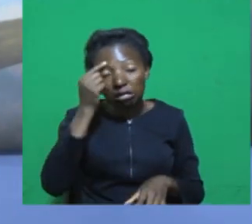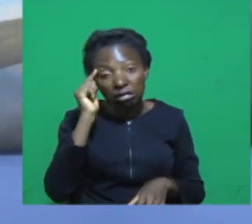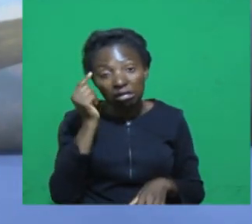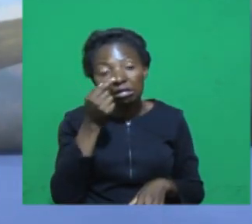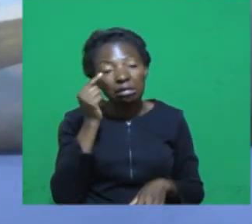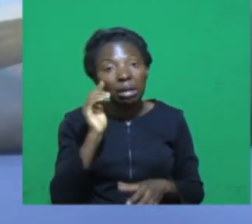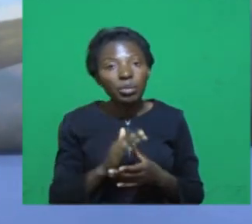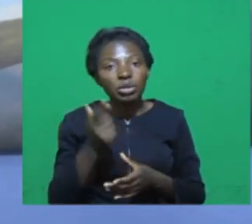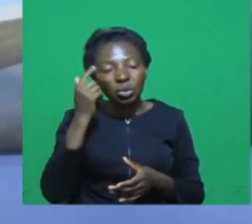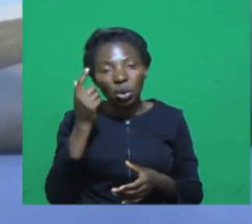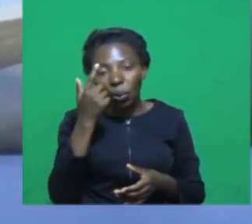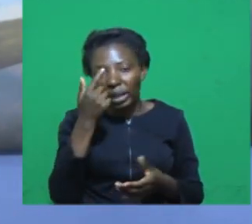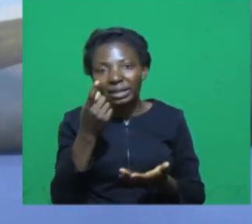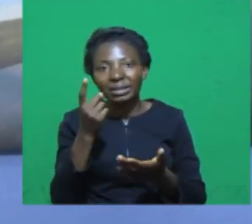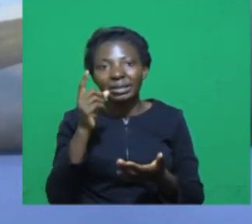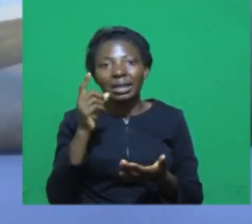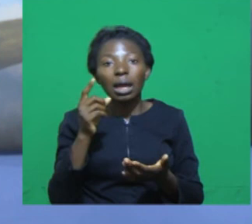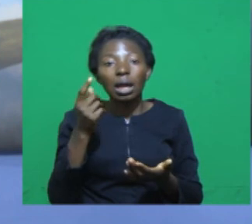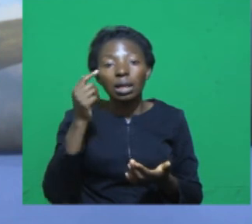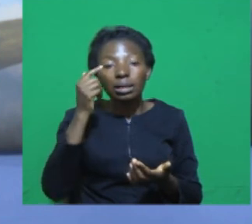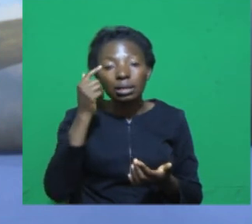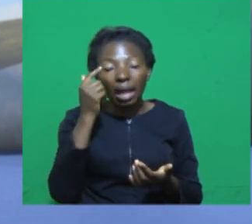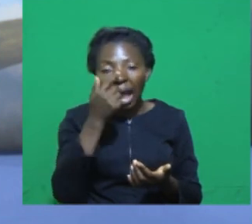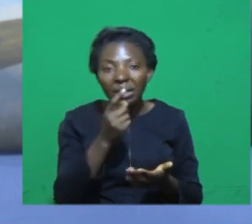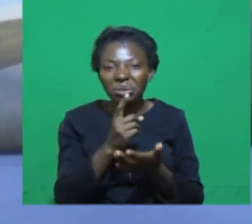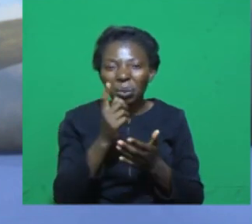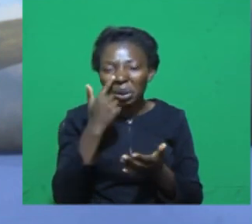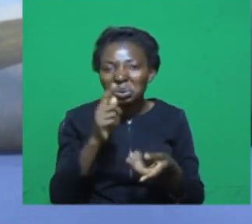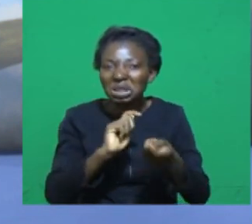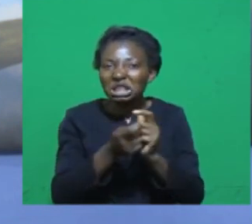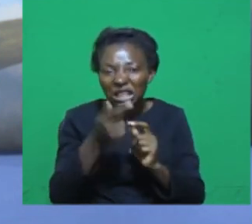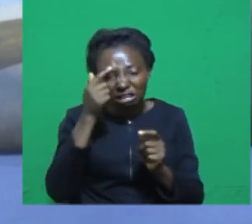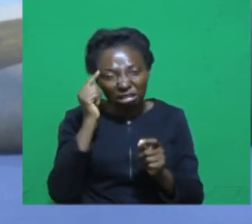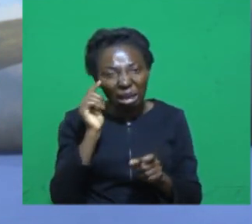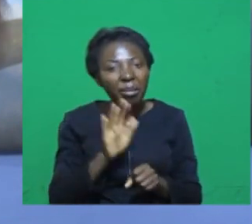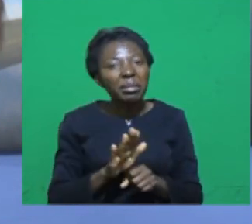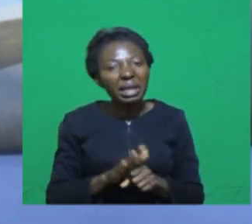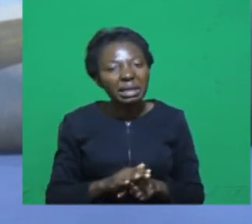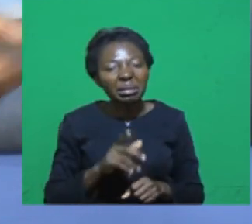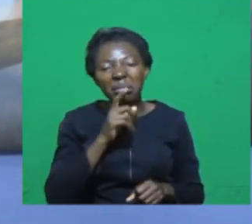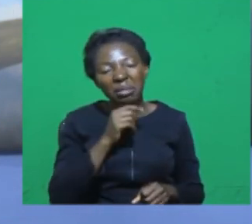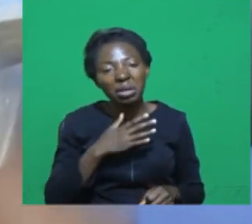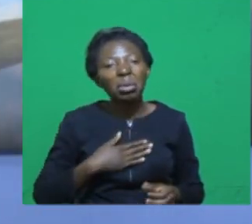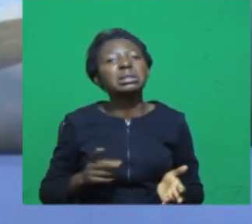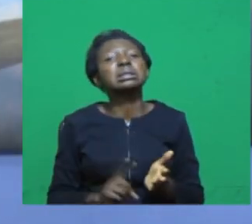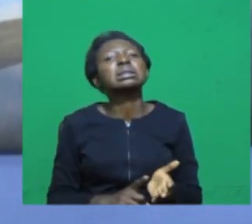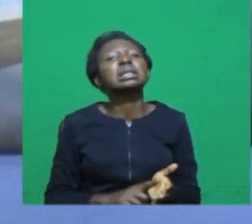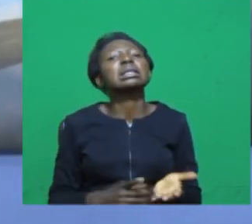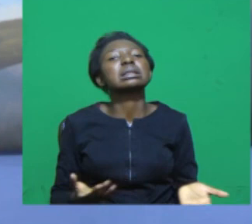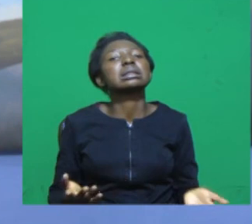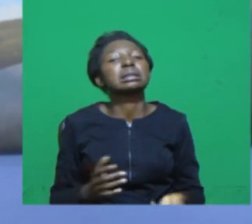kuti kakubwaira kanenge kachiita ziso kaya nezvaitwa patsiye, munhu wechirume asina kusimba muna Kristu